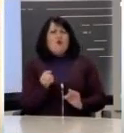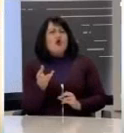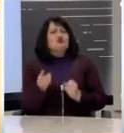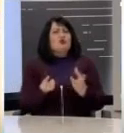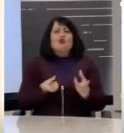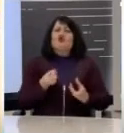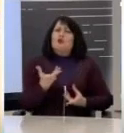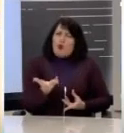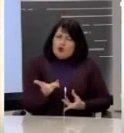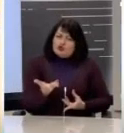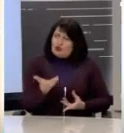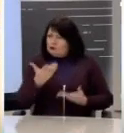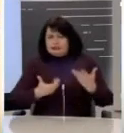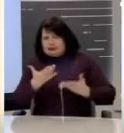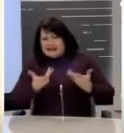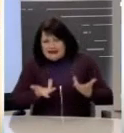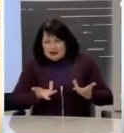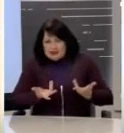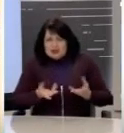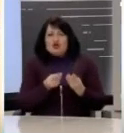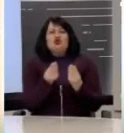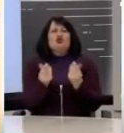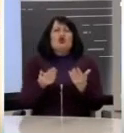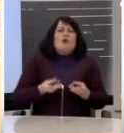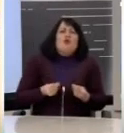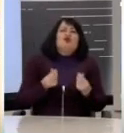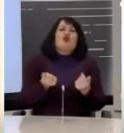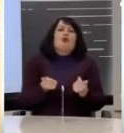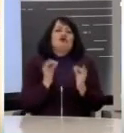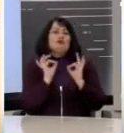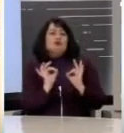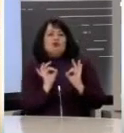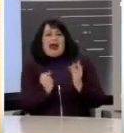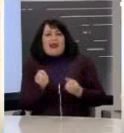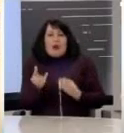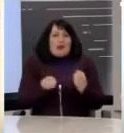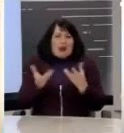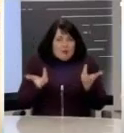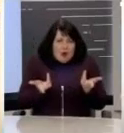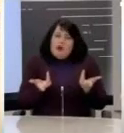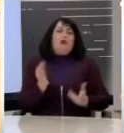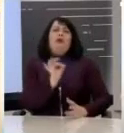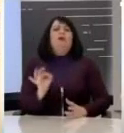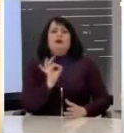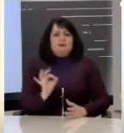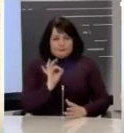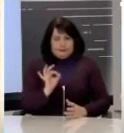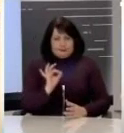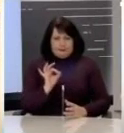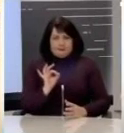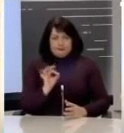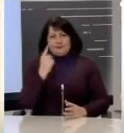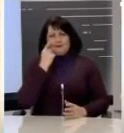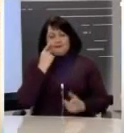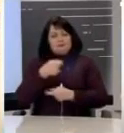νέο δημοσιονομικό μέτρο, ο τρόπος αυτός ποσοτικοποίησης στηρίζεται στη συμπεριφορά των οικοκυριών και